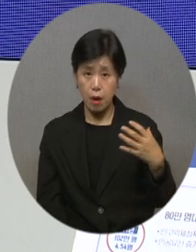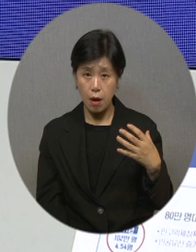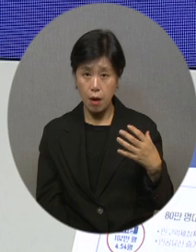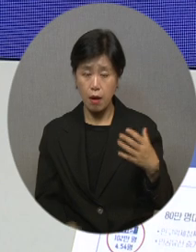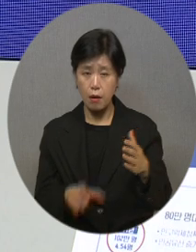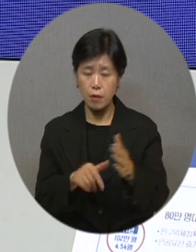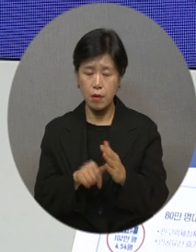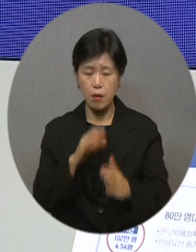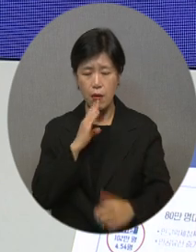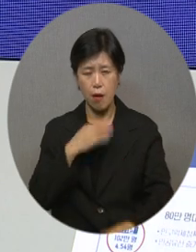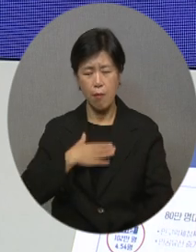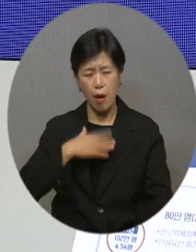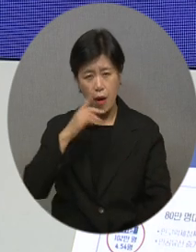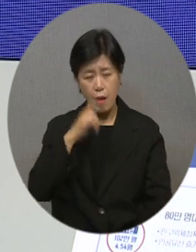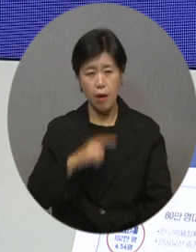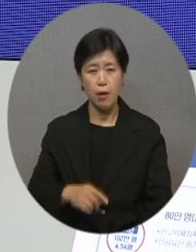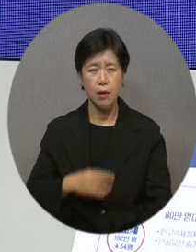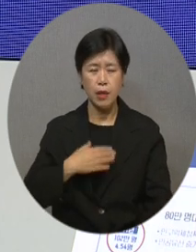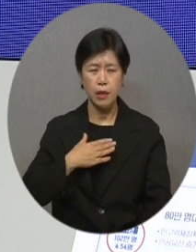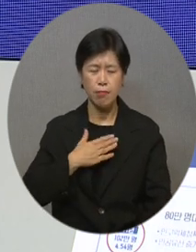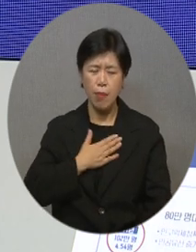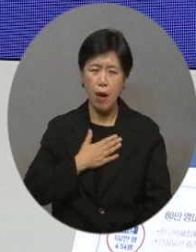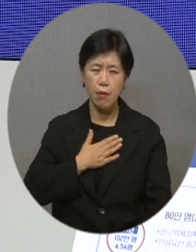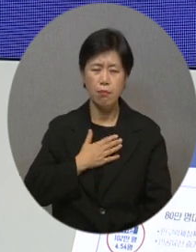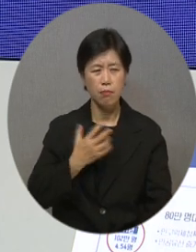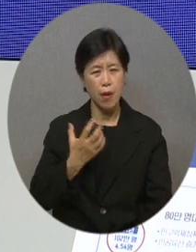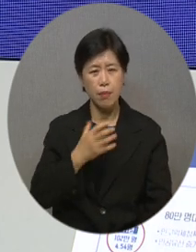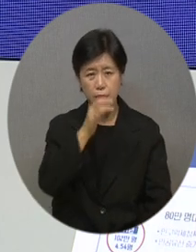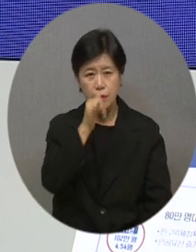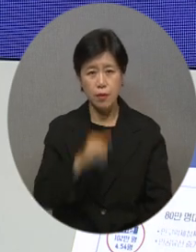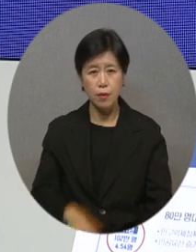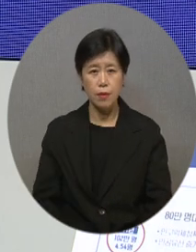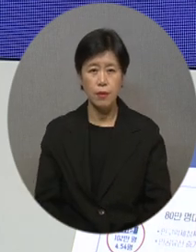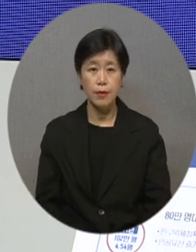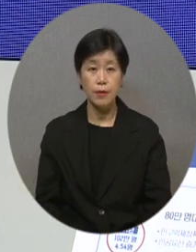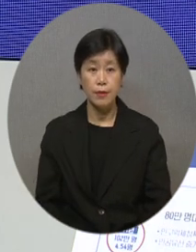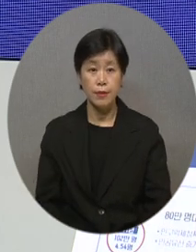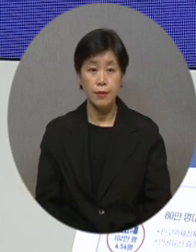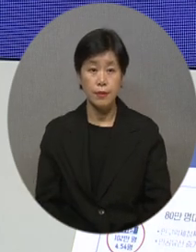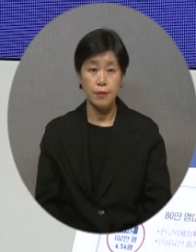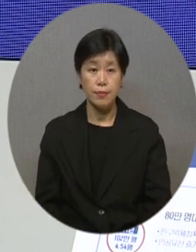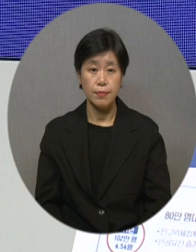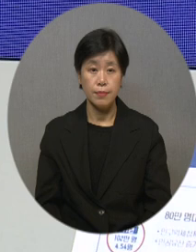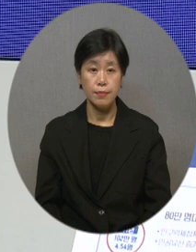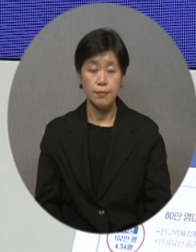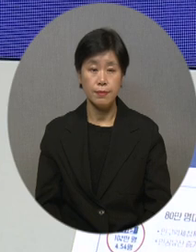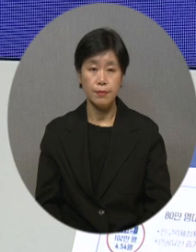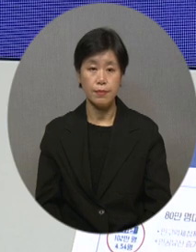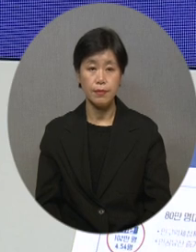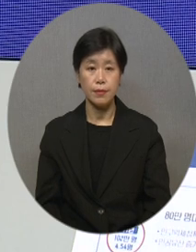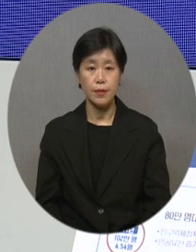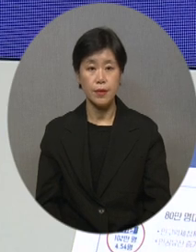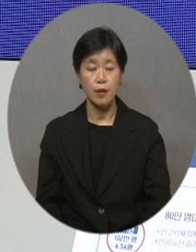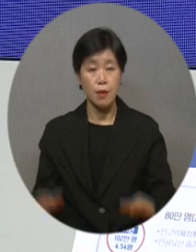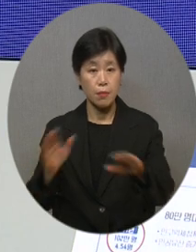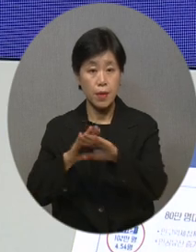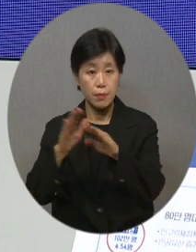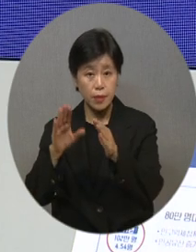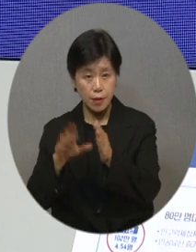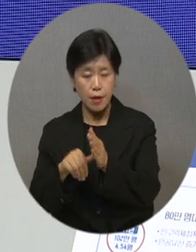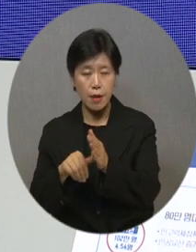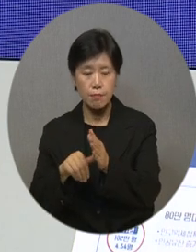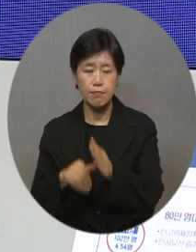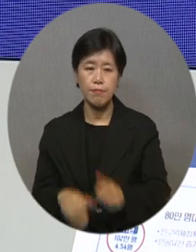납니다. 이렇게 정말 우리 애들을 잘 보살펴 주고 있고 또 저녁에는 저기 주말에는 와서 이렇게